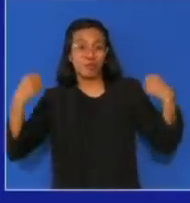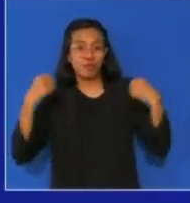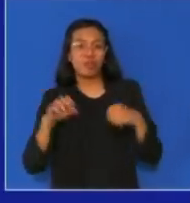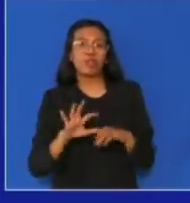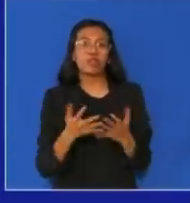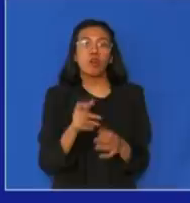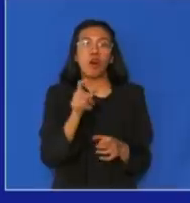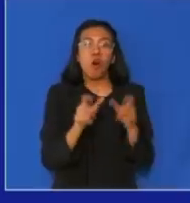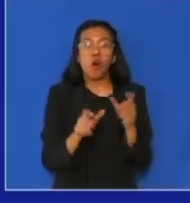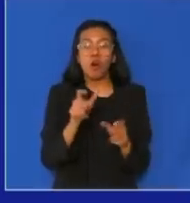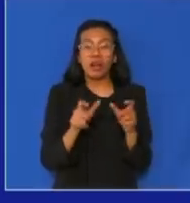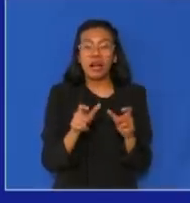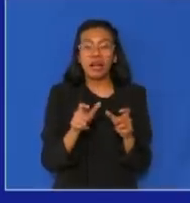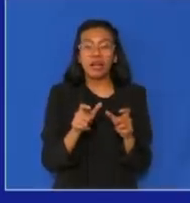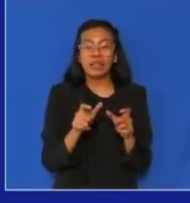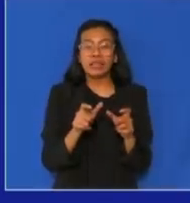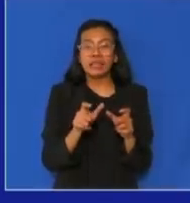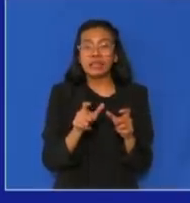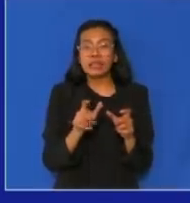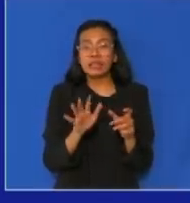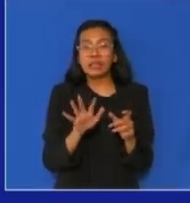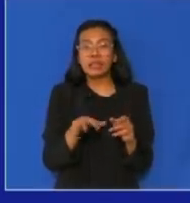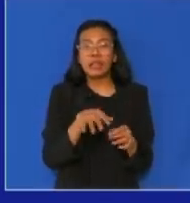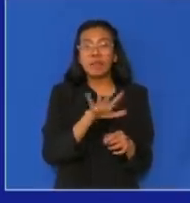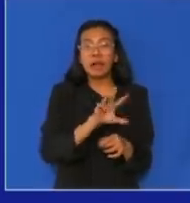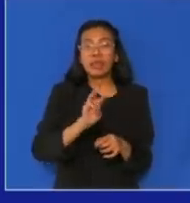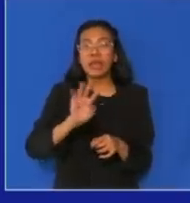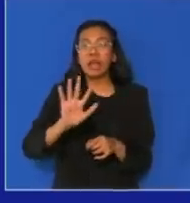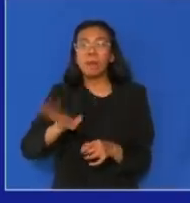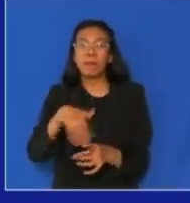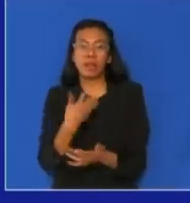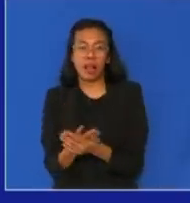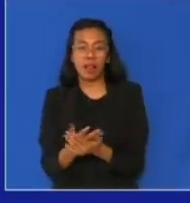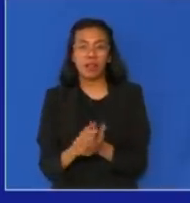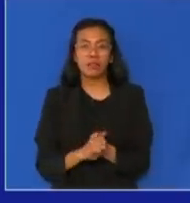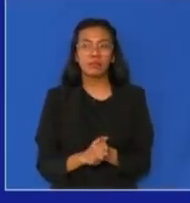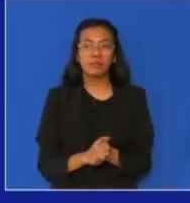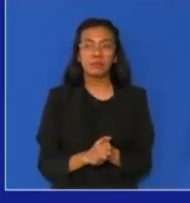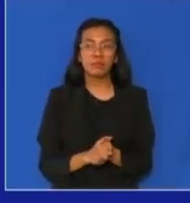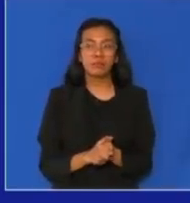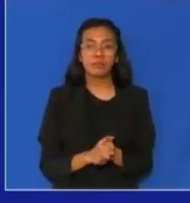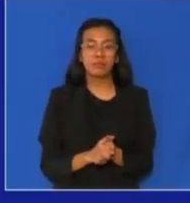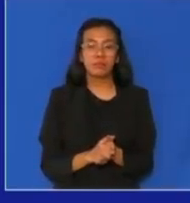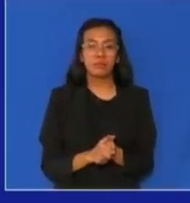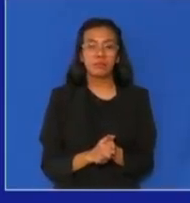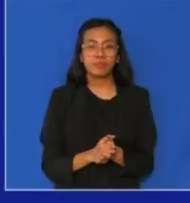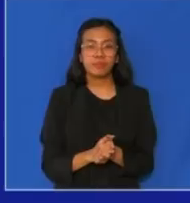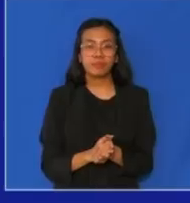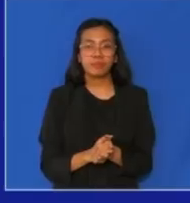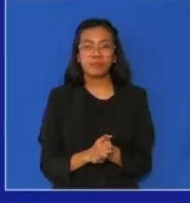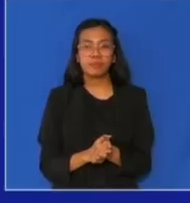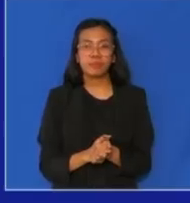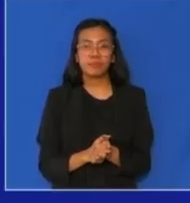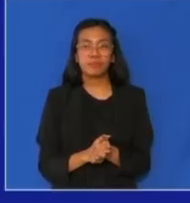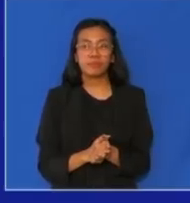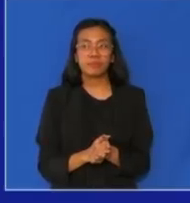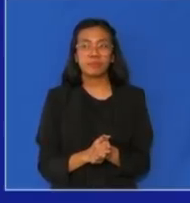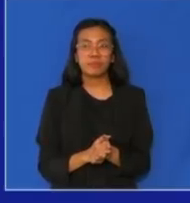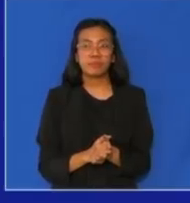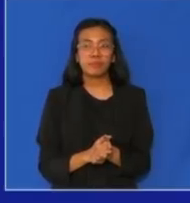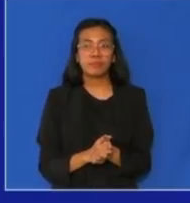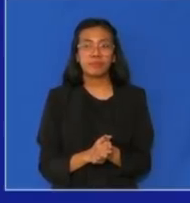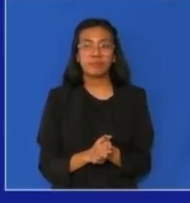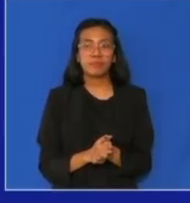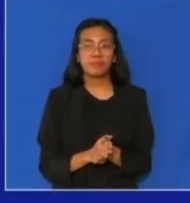15 pasien sembuh totalnya menjadi 535 Oleh karena itu Mari bersama-sama kita yakini